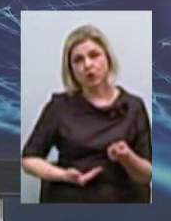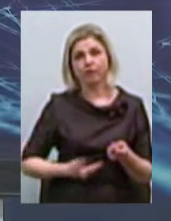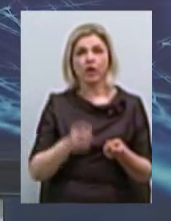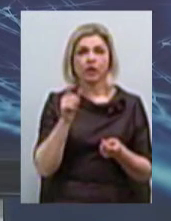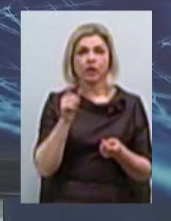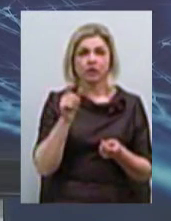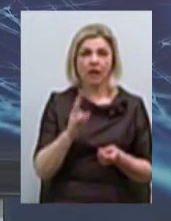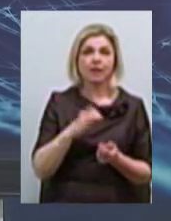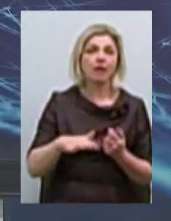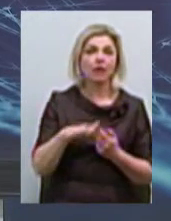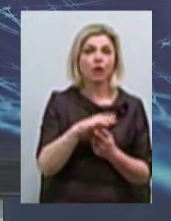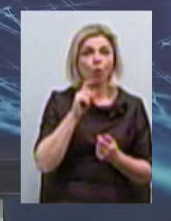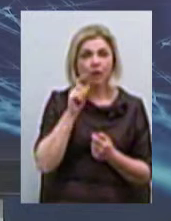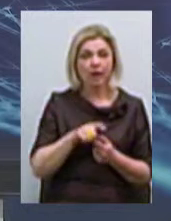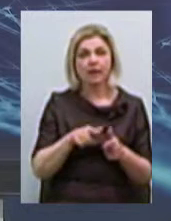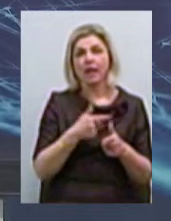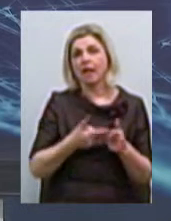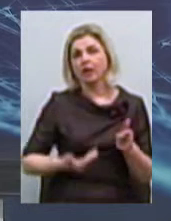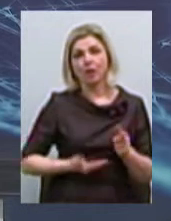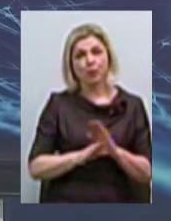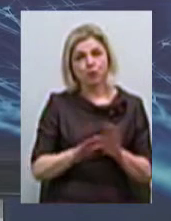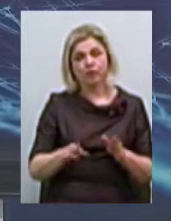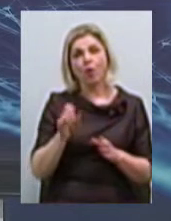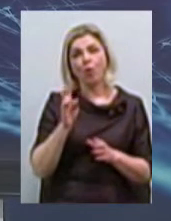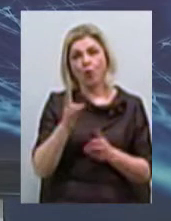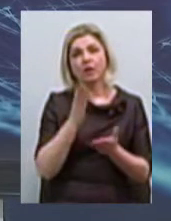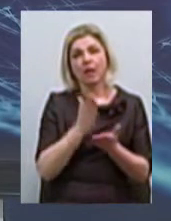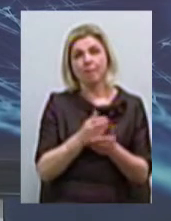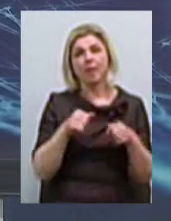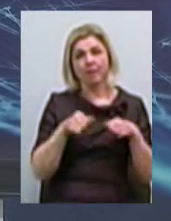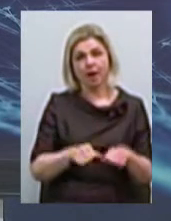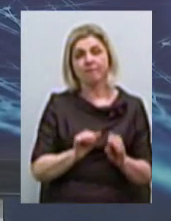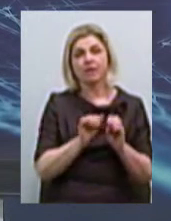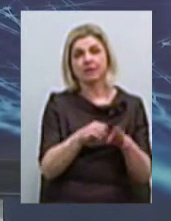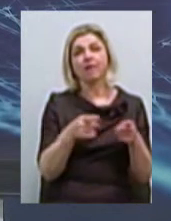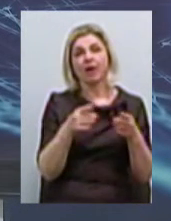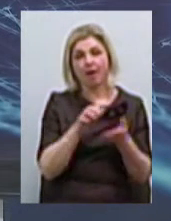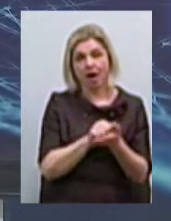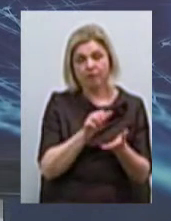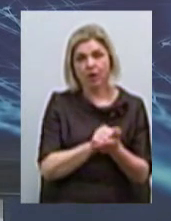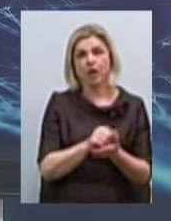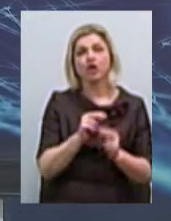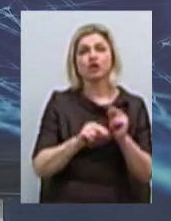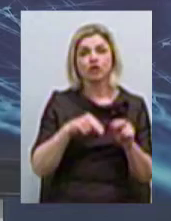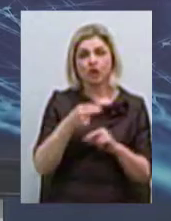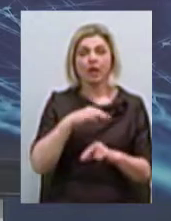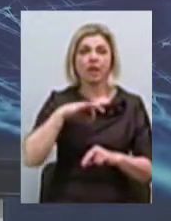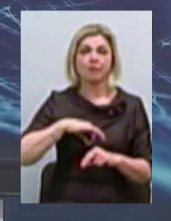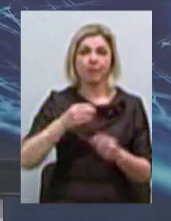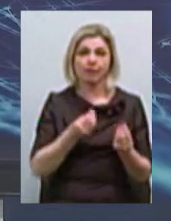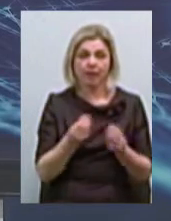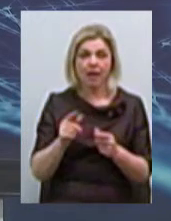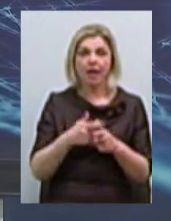на території України, чи не проживає, він має право здавати нерухомість тільки через фізичну особу-підприємця або